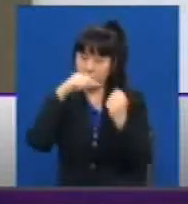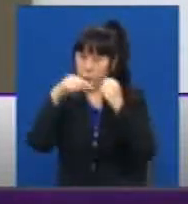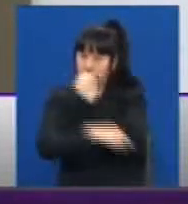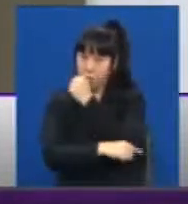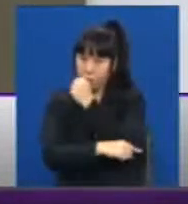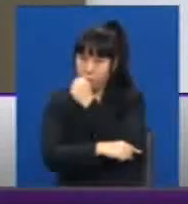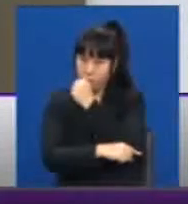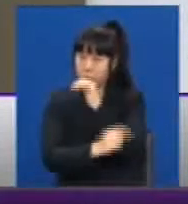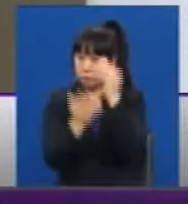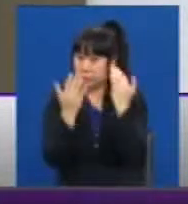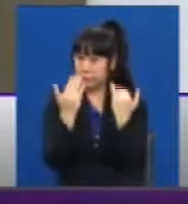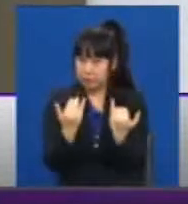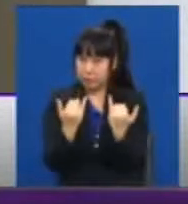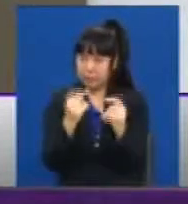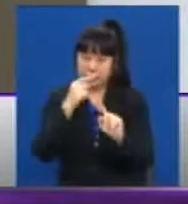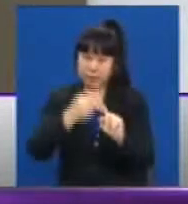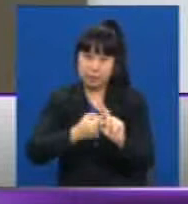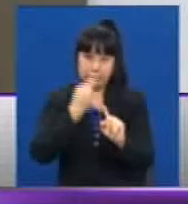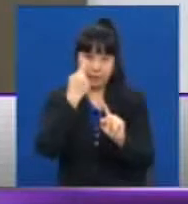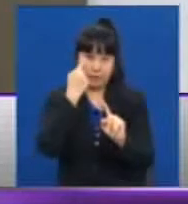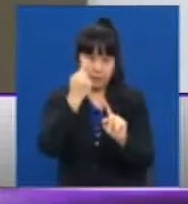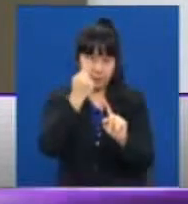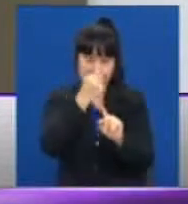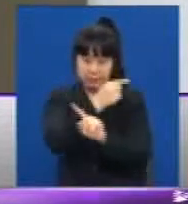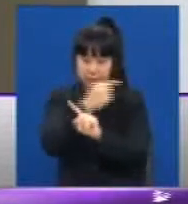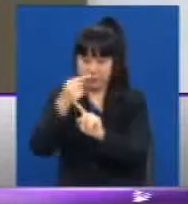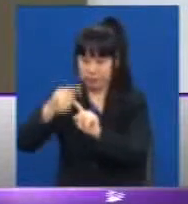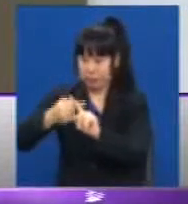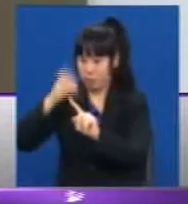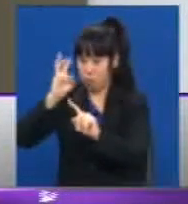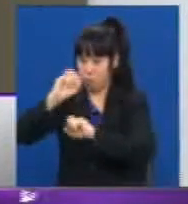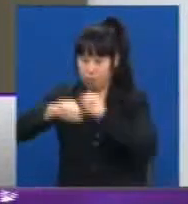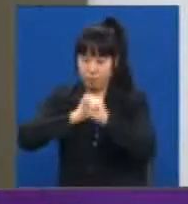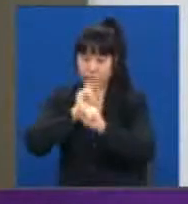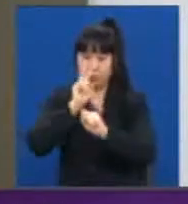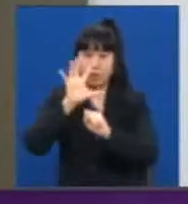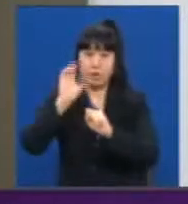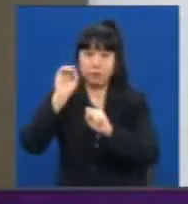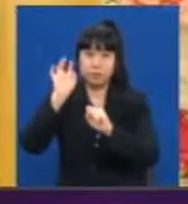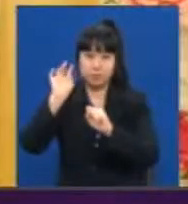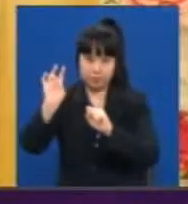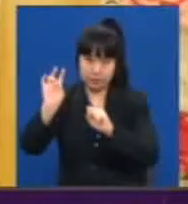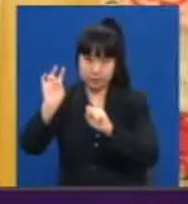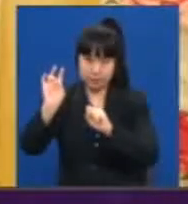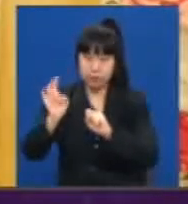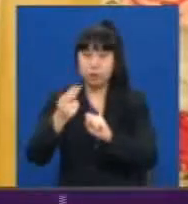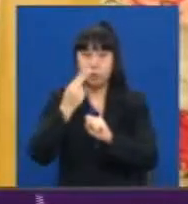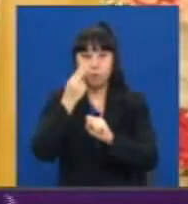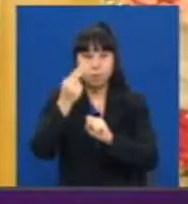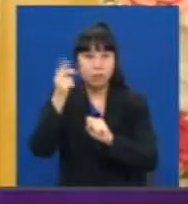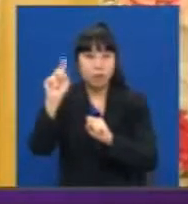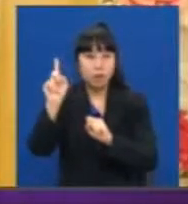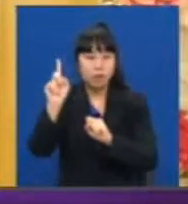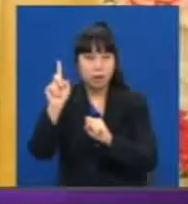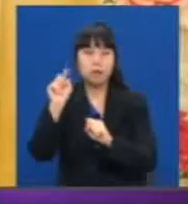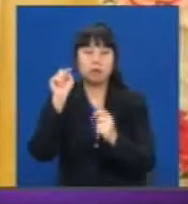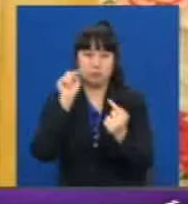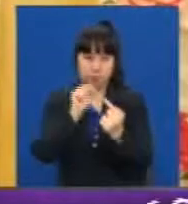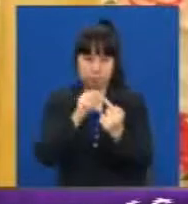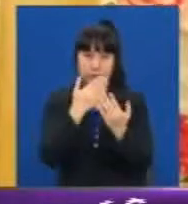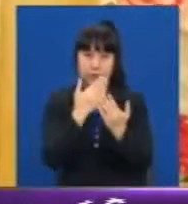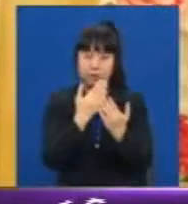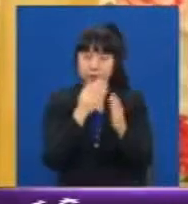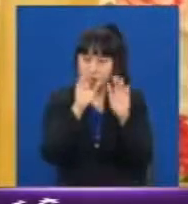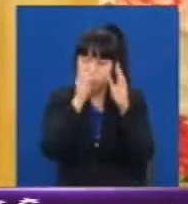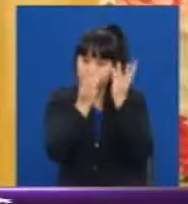รอบล่าสุดนะคะช่วงเดือนมกราคมถึงมิถุนายนปี 2557ผลปรากฏว่าค่าดัชนีอยู่ที่ระดับ